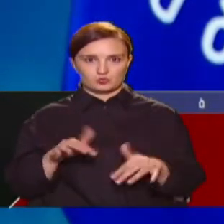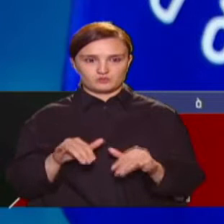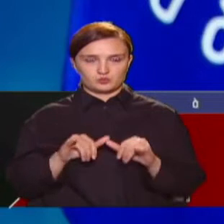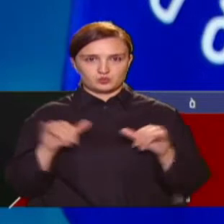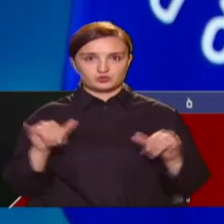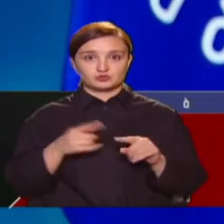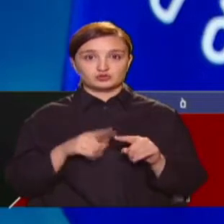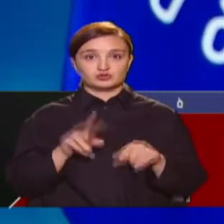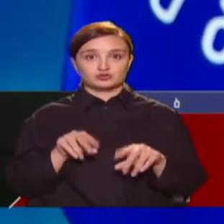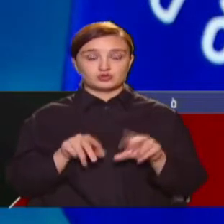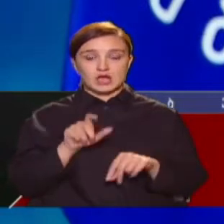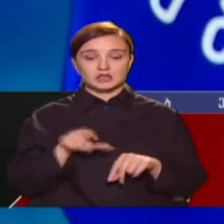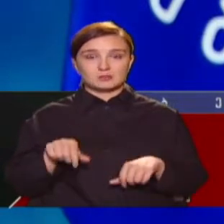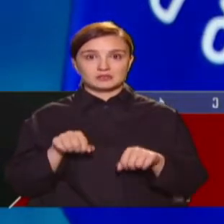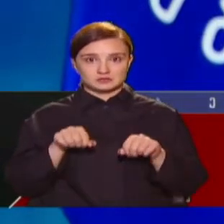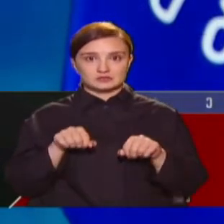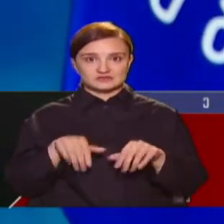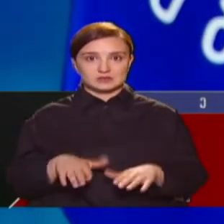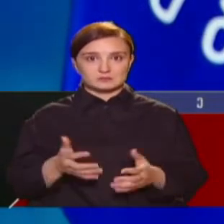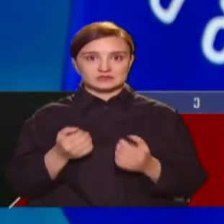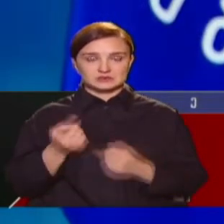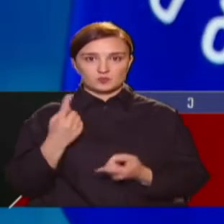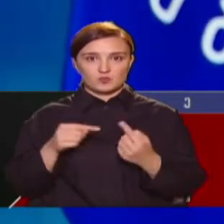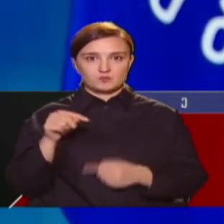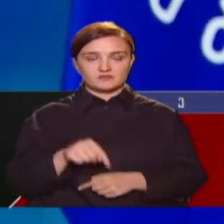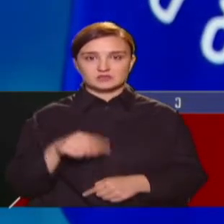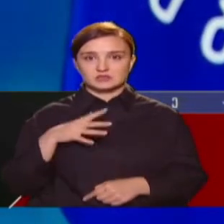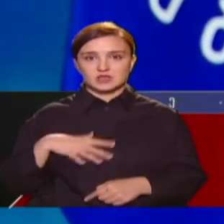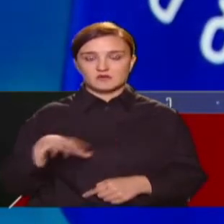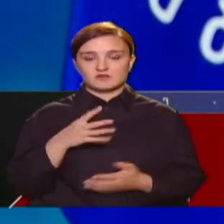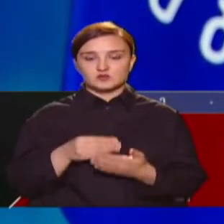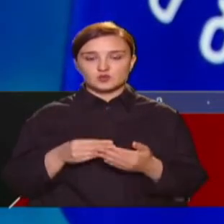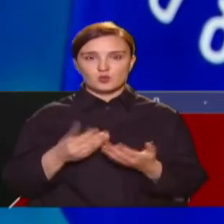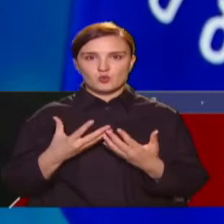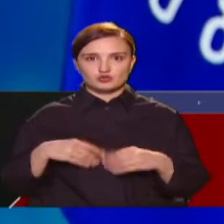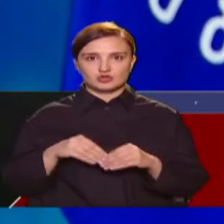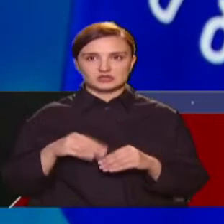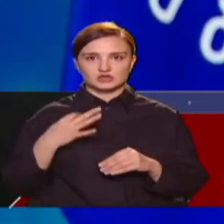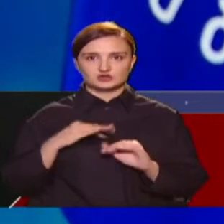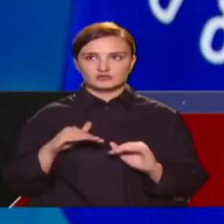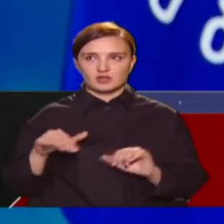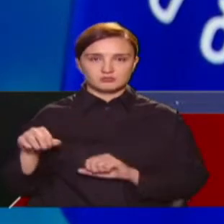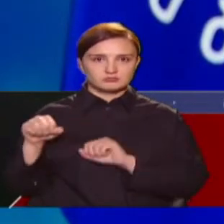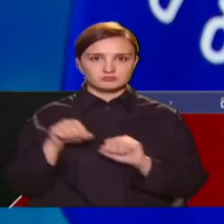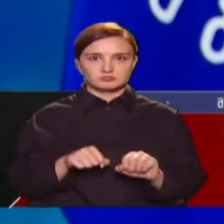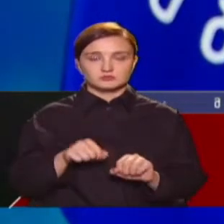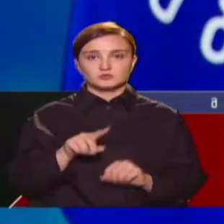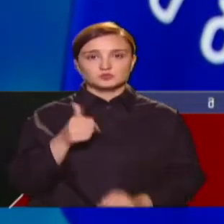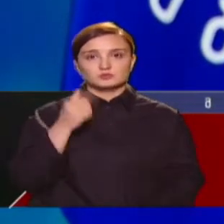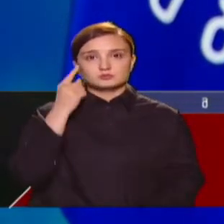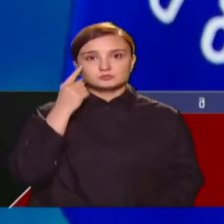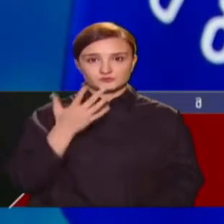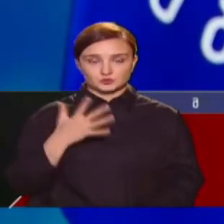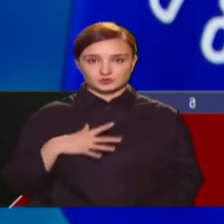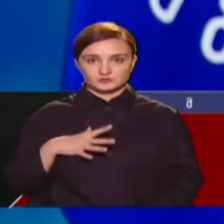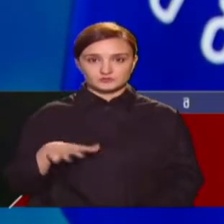ადამიანები იღებენ გადაწყვეტილებას, რომ დაბრუნდნენ საქართველოში, თავისი ოჯახის წევრები ჩამოიყვანონ, შვილები ჩამოიყვანონ. როგორ ფიქრობთ თქვენ, თუ ქვეყანა